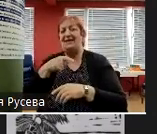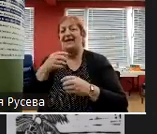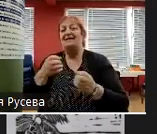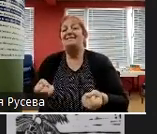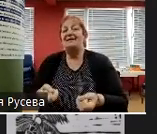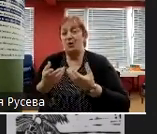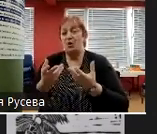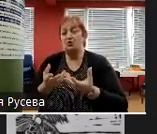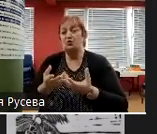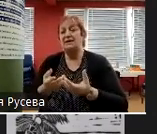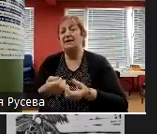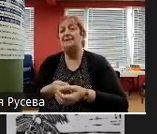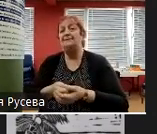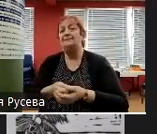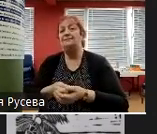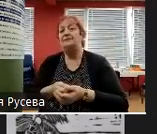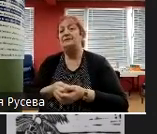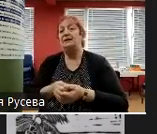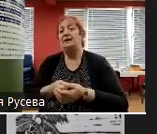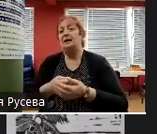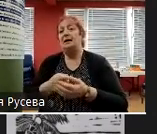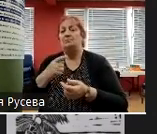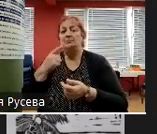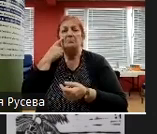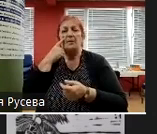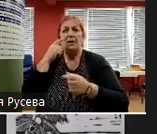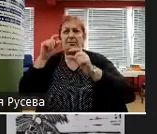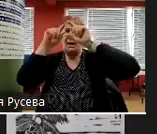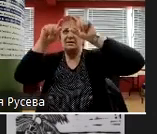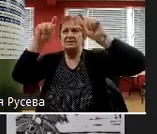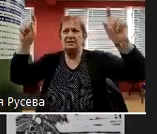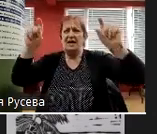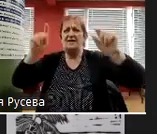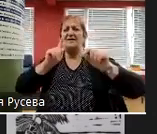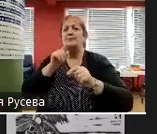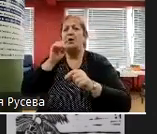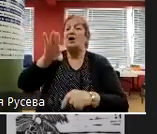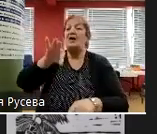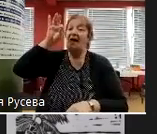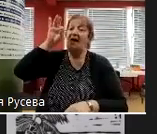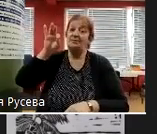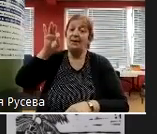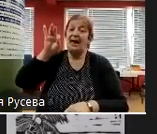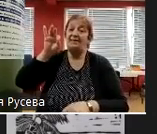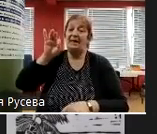възможности. За стил, примерно, заглавия и шрифтове, можете да си изберете